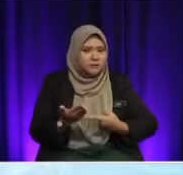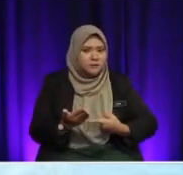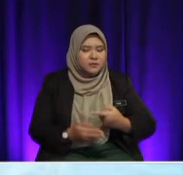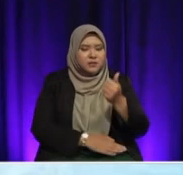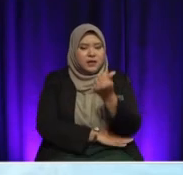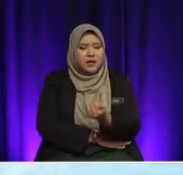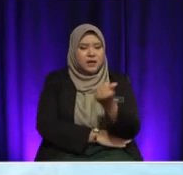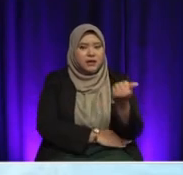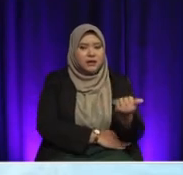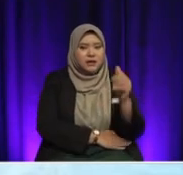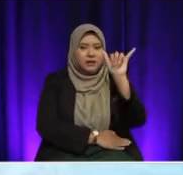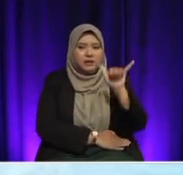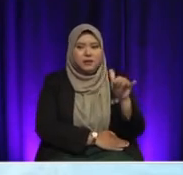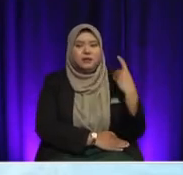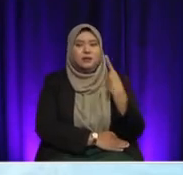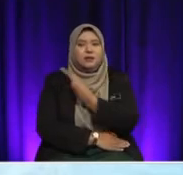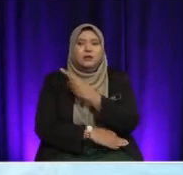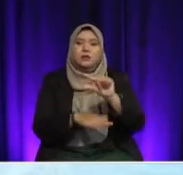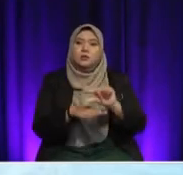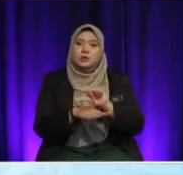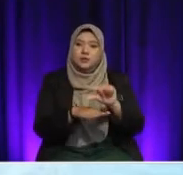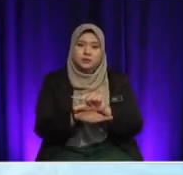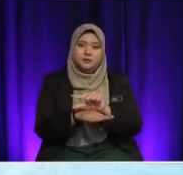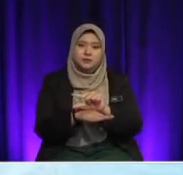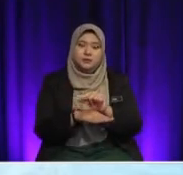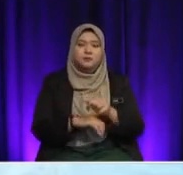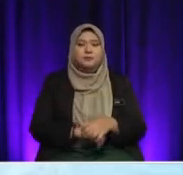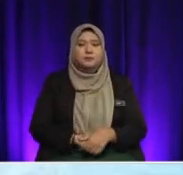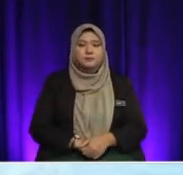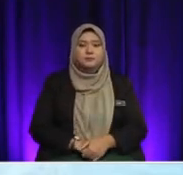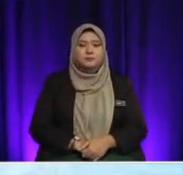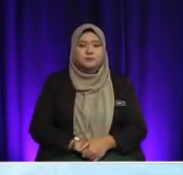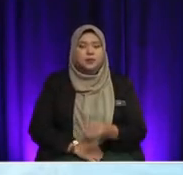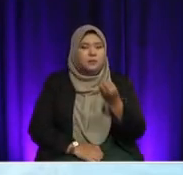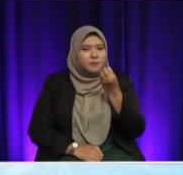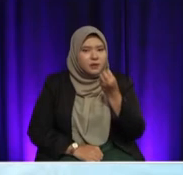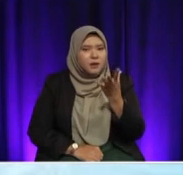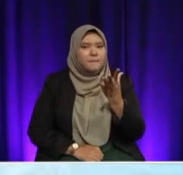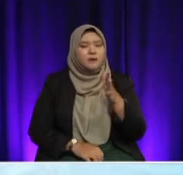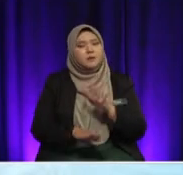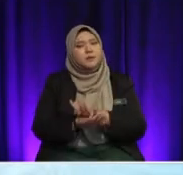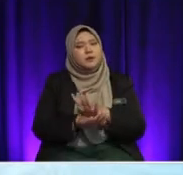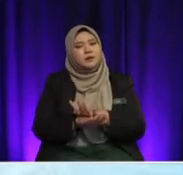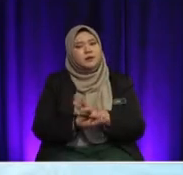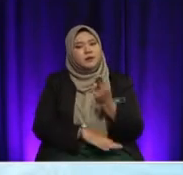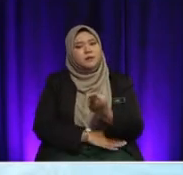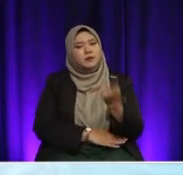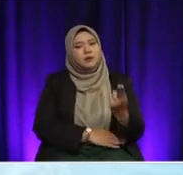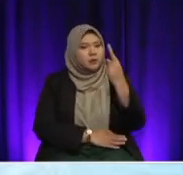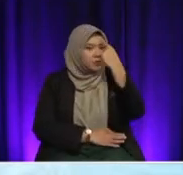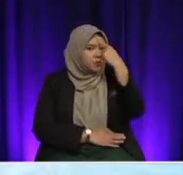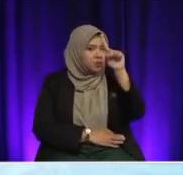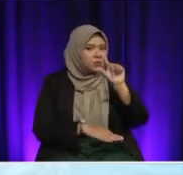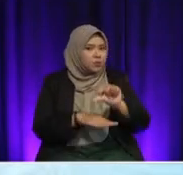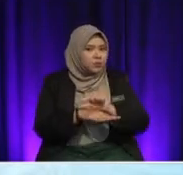timbang. Macam ni dia kata 20 gram. 20 gram, baik. Okey. Lepas tu kita bulatkan, bulatkan manual je lah. Sebab murid buat tak